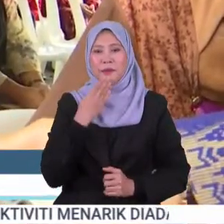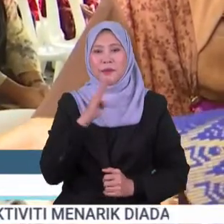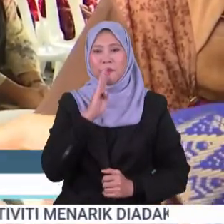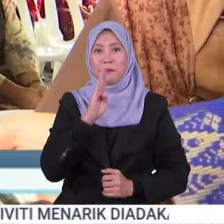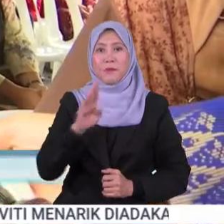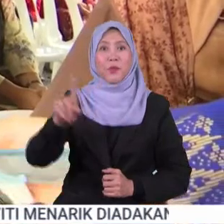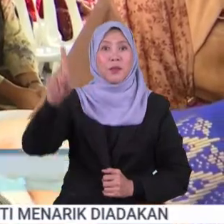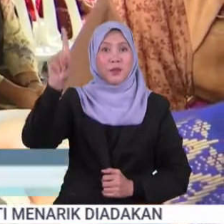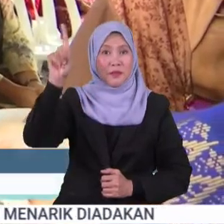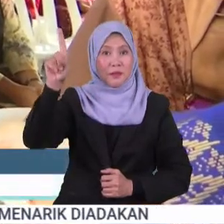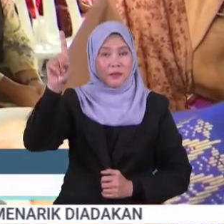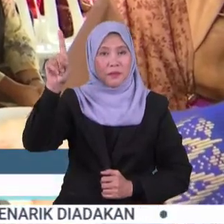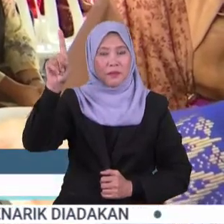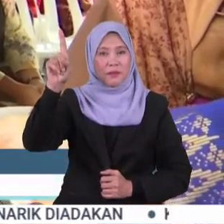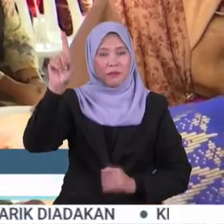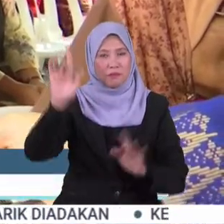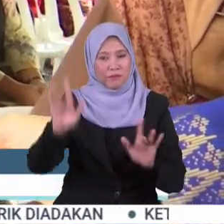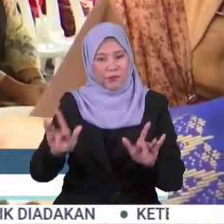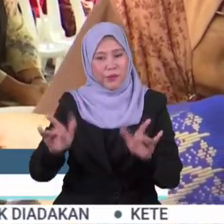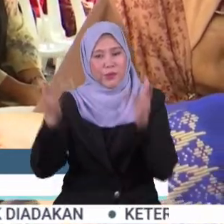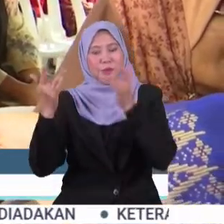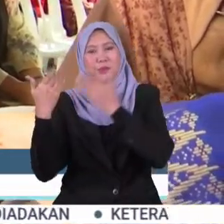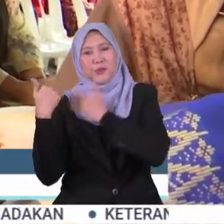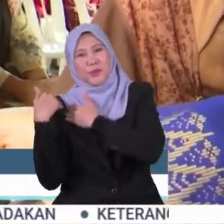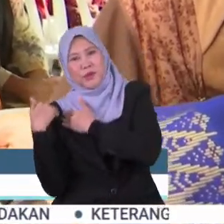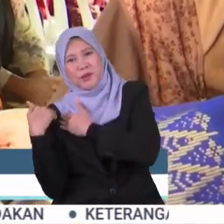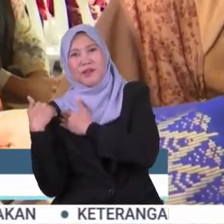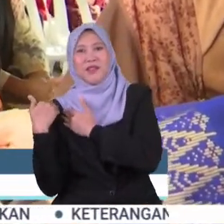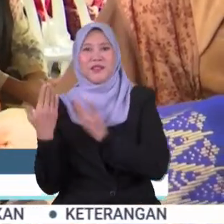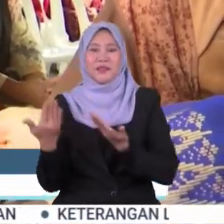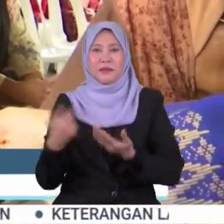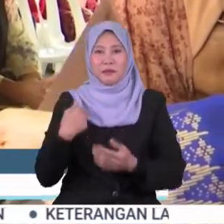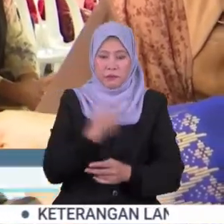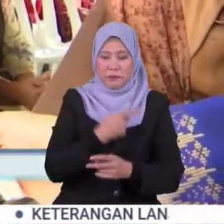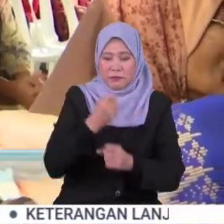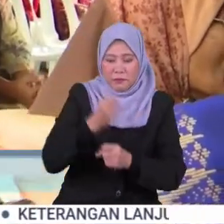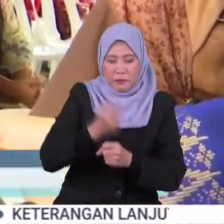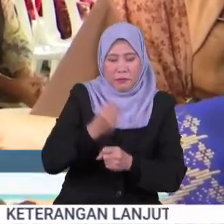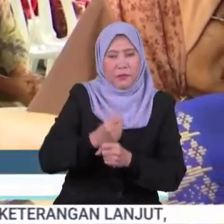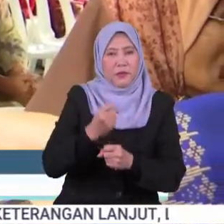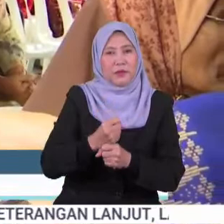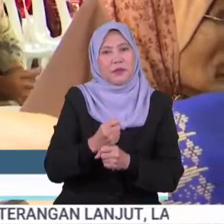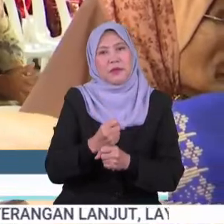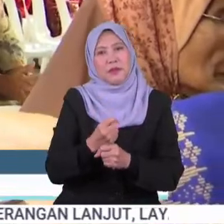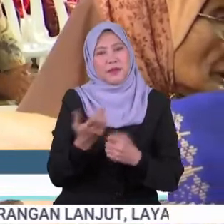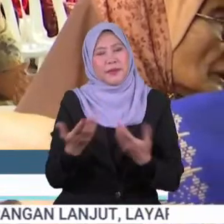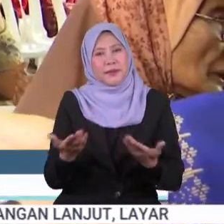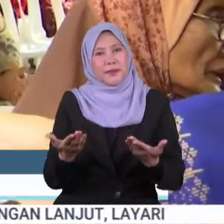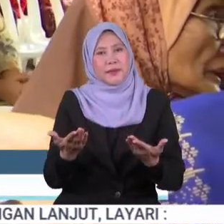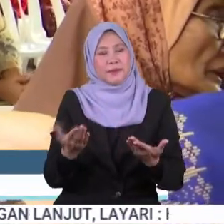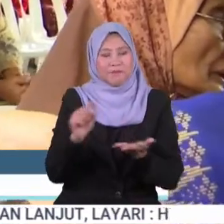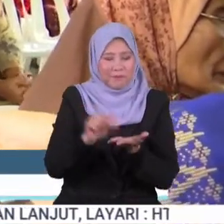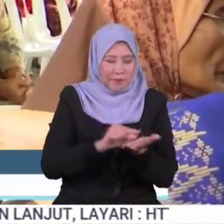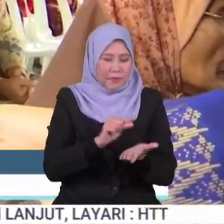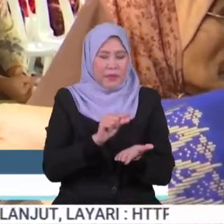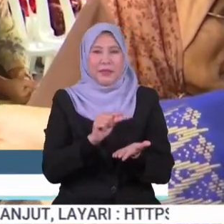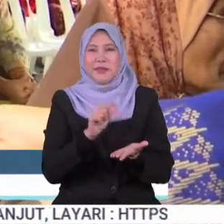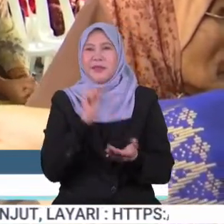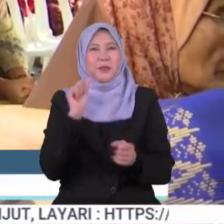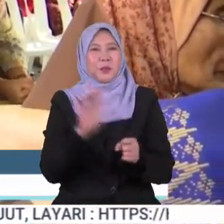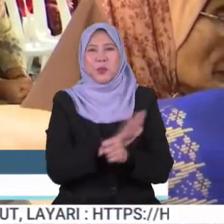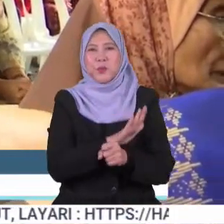Alhamdulillah lah, mana ringankan beban lah. Kita pun kerja pun kadang apa pendapatan tak mencukupi